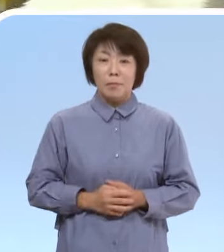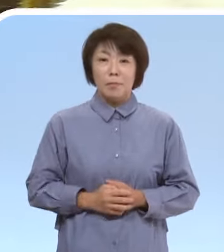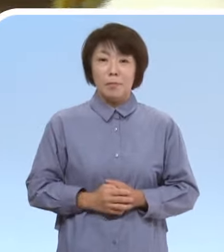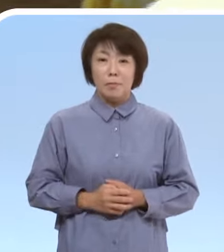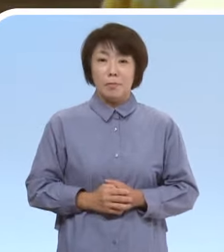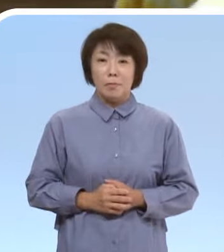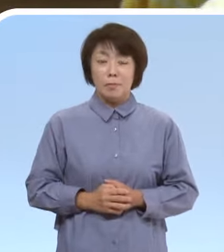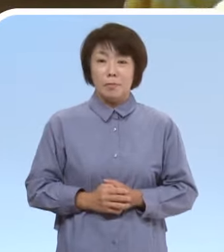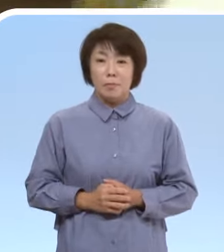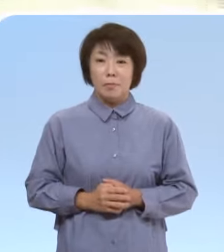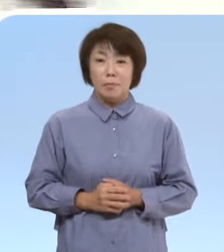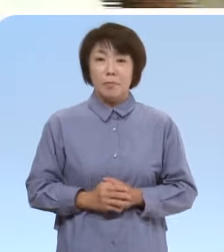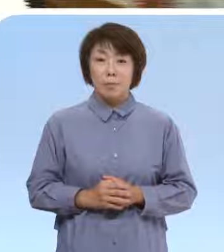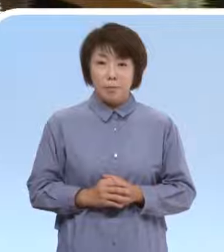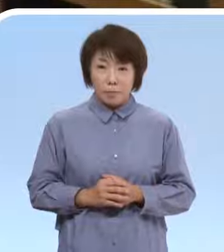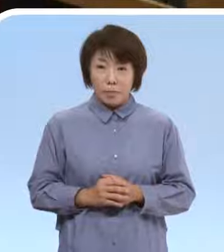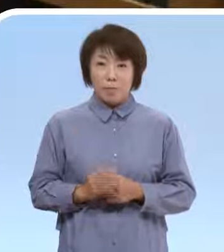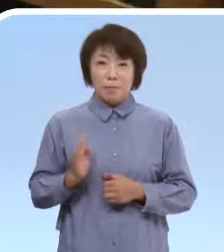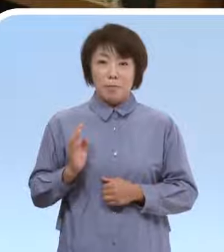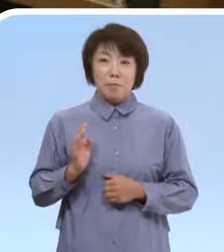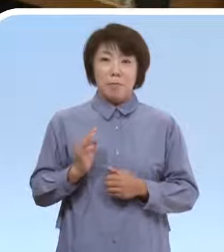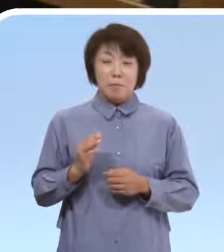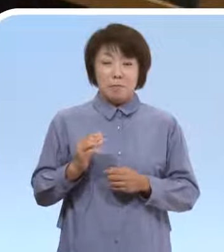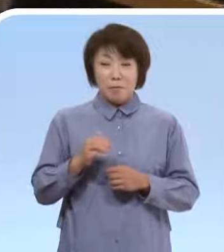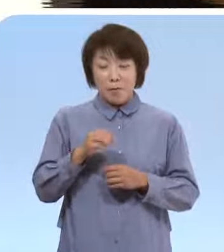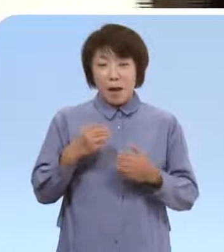わあ、すごい。 出来上がりです。